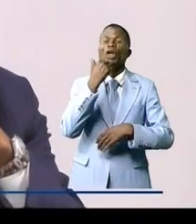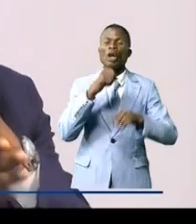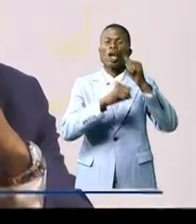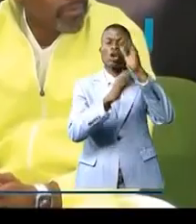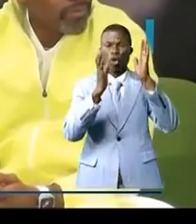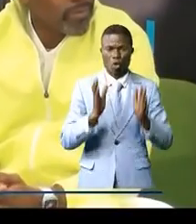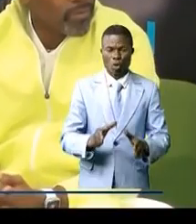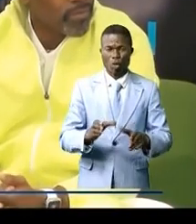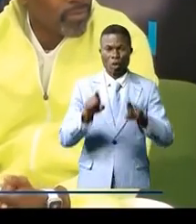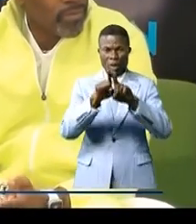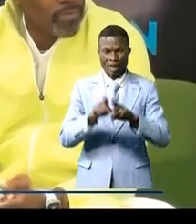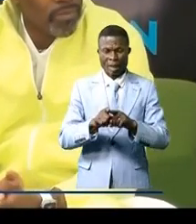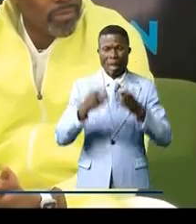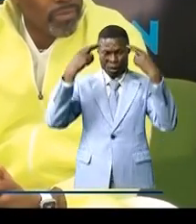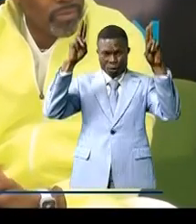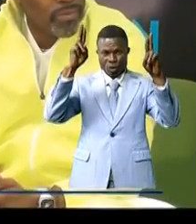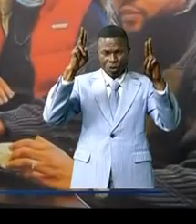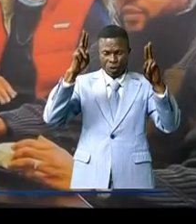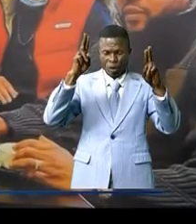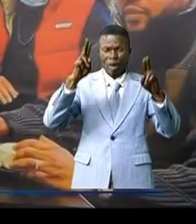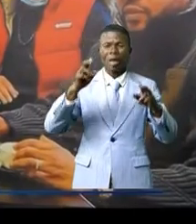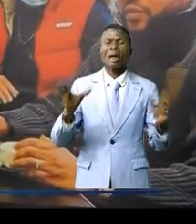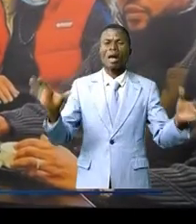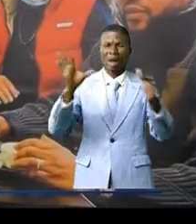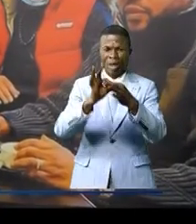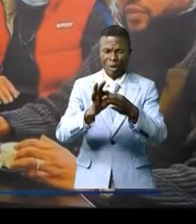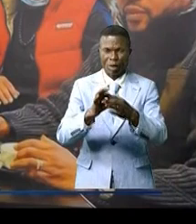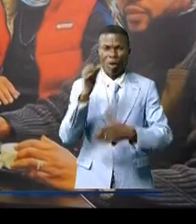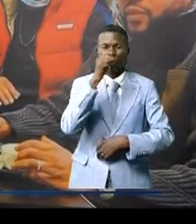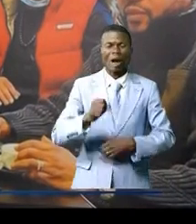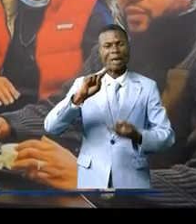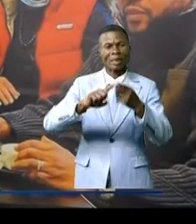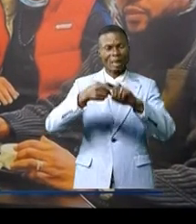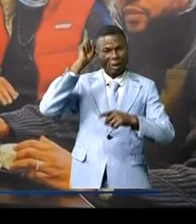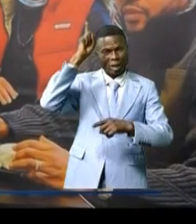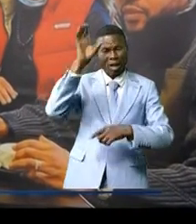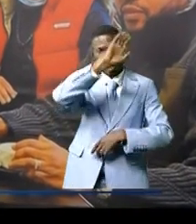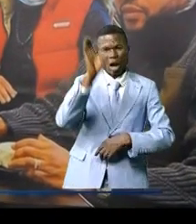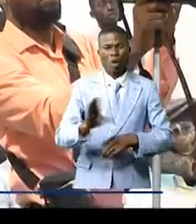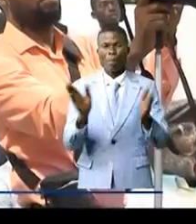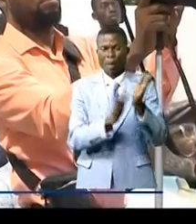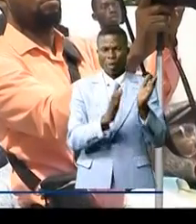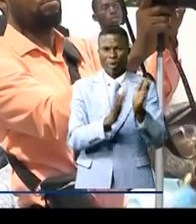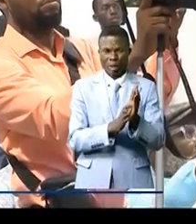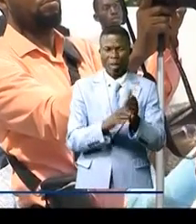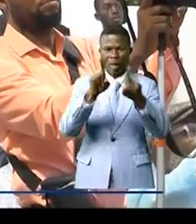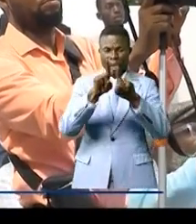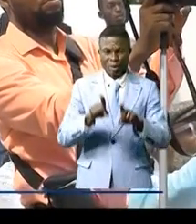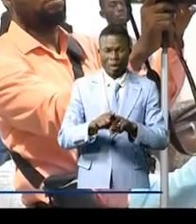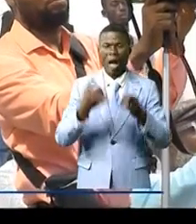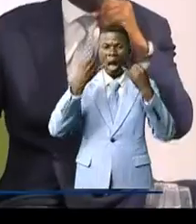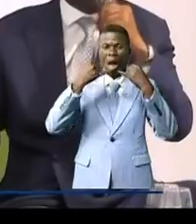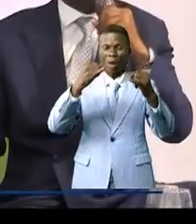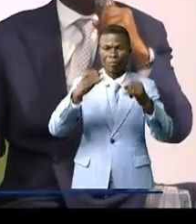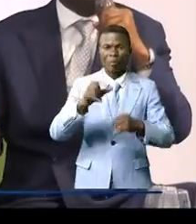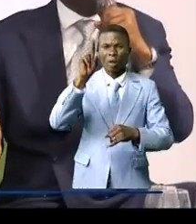Amadou Diaby qui a réussi un grand coup en réunissant ses anciens camarades de la commune de Bandalungwa. Il a également annoncé que